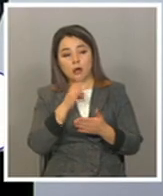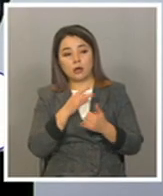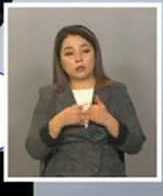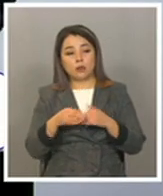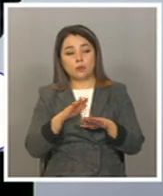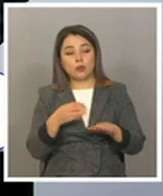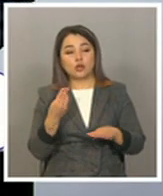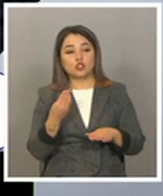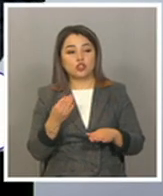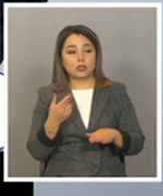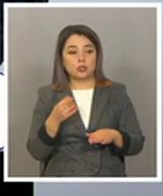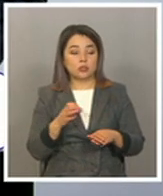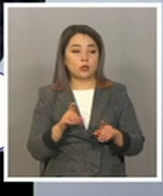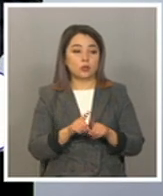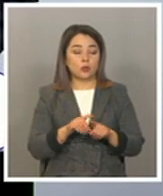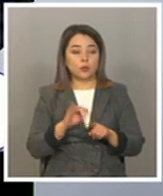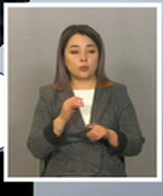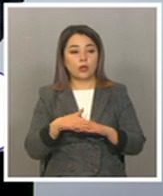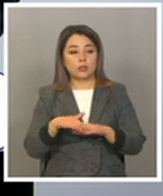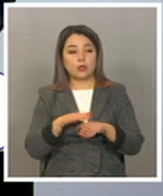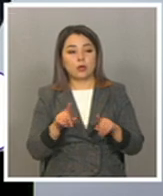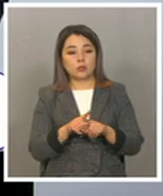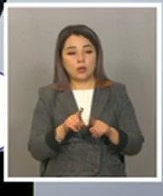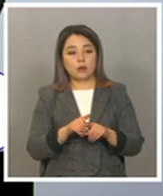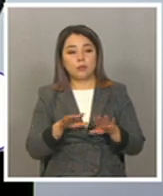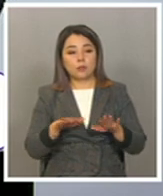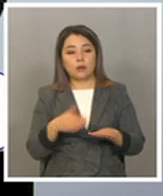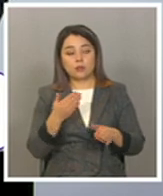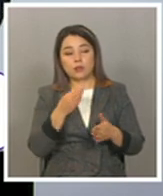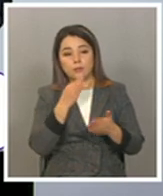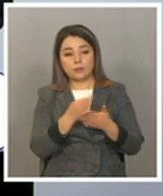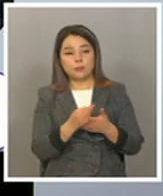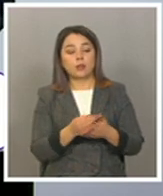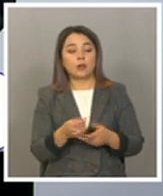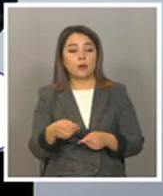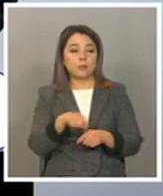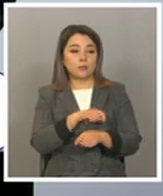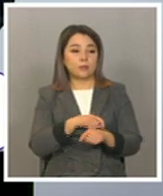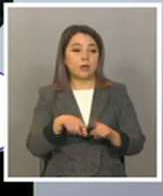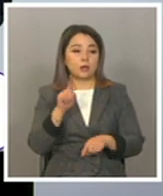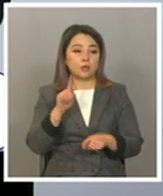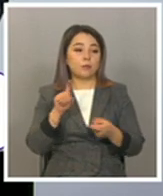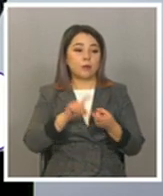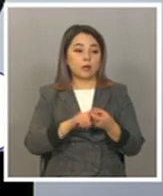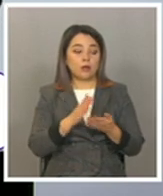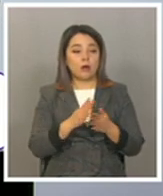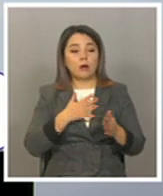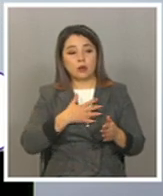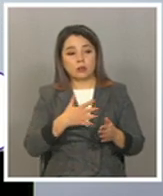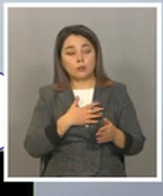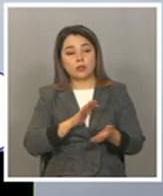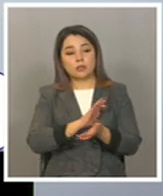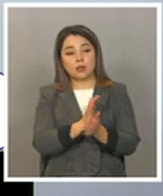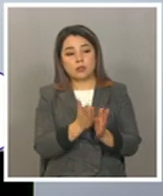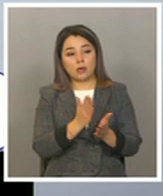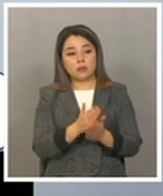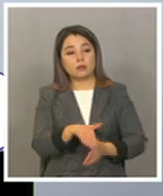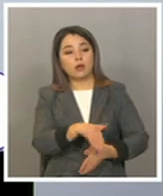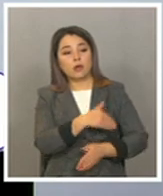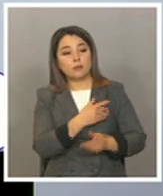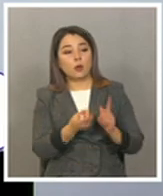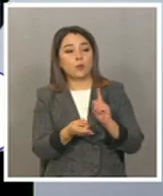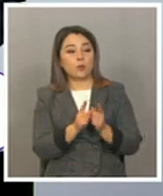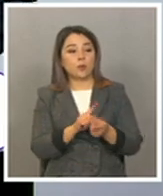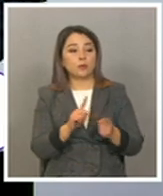шығыс, оңтүстік шығыс аумақтары таулы аумақтардан тұрады. Соған байланысты, биіктікке байланысты атмосфера қысымының және температураның өзгеруі